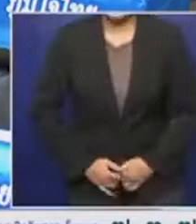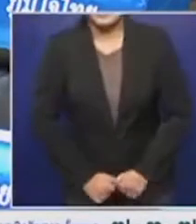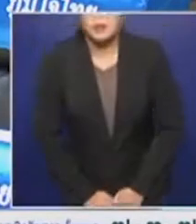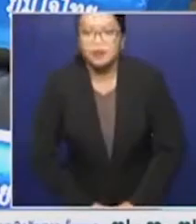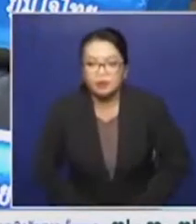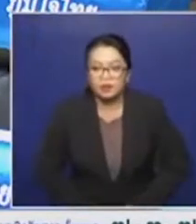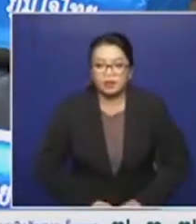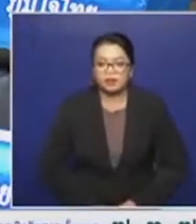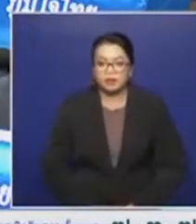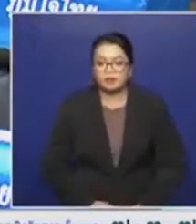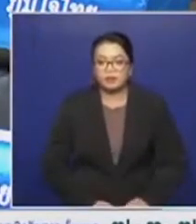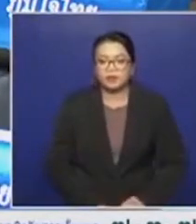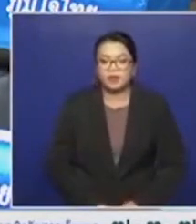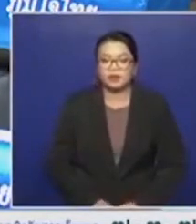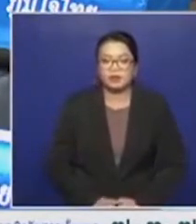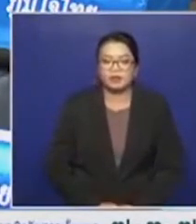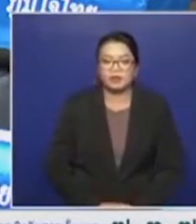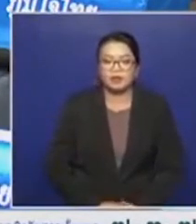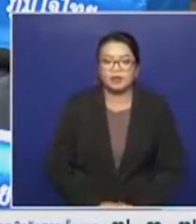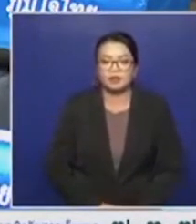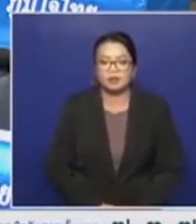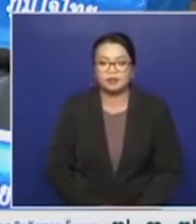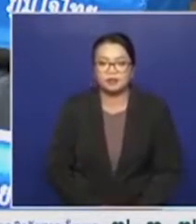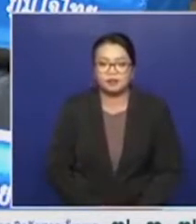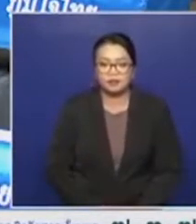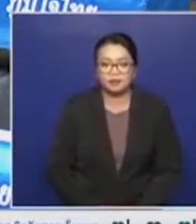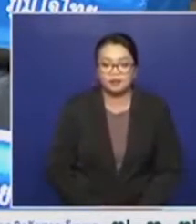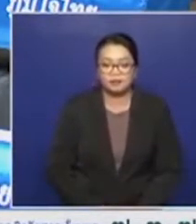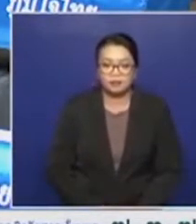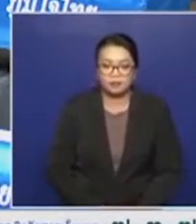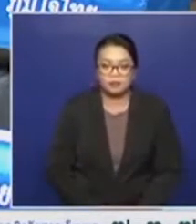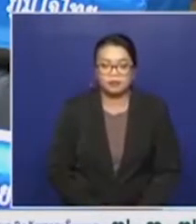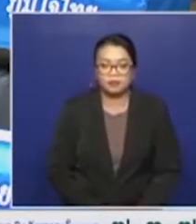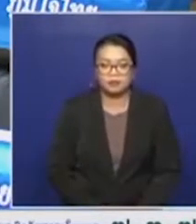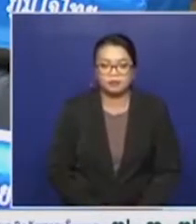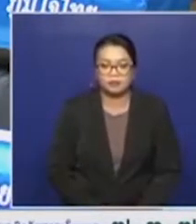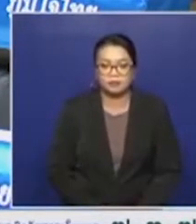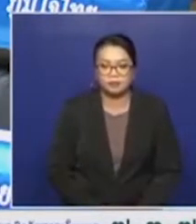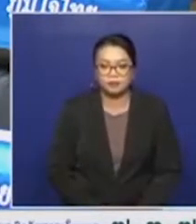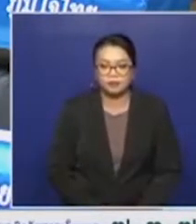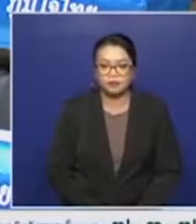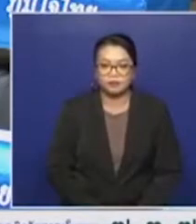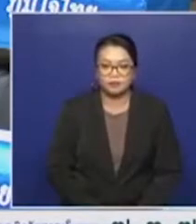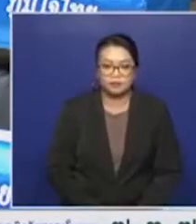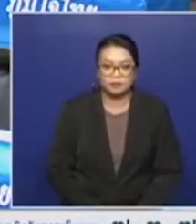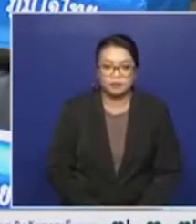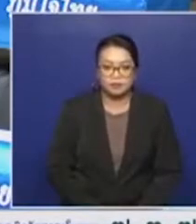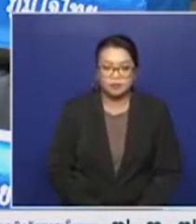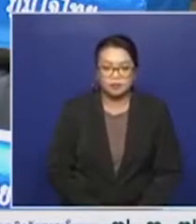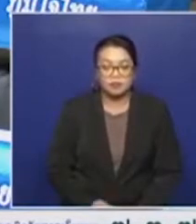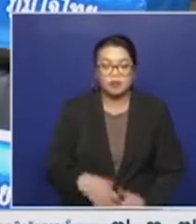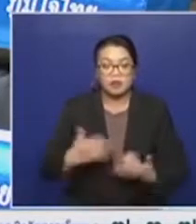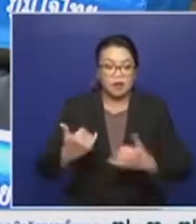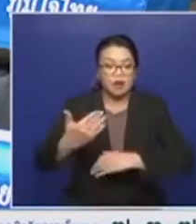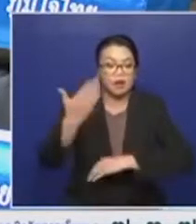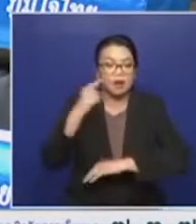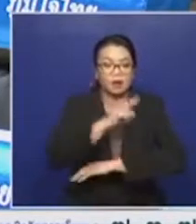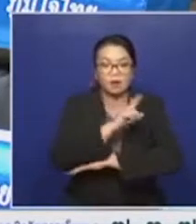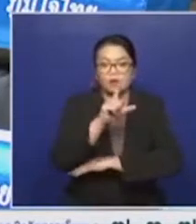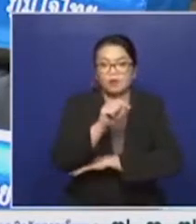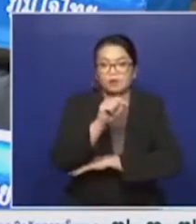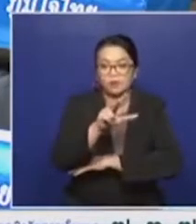ที่ทำให้สถาบันหลักของชาติขยับออกไปไกลห่างจากระบอบประชาธิปไตยซึ่งการทำรัฐประหารเมื่อวันที่